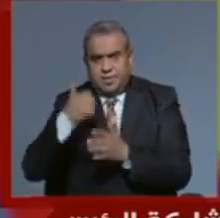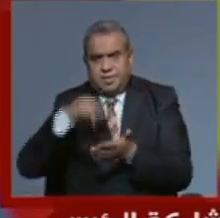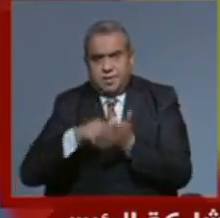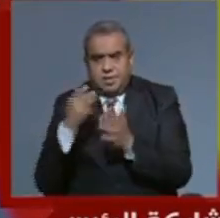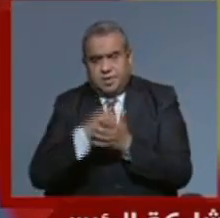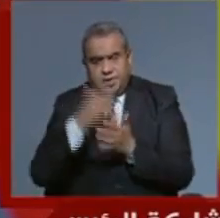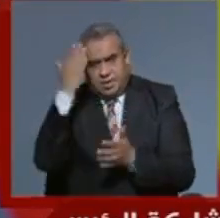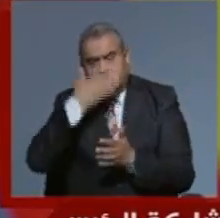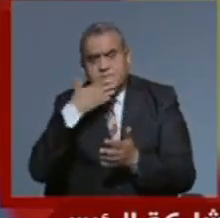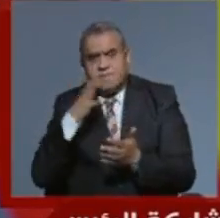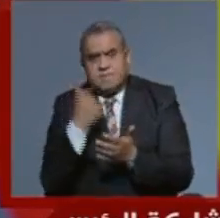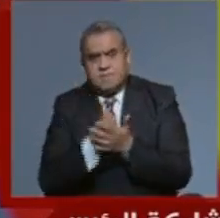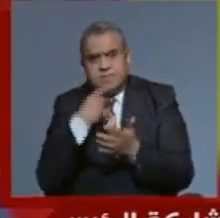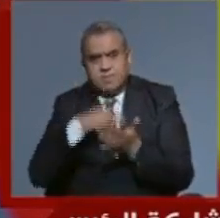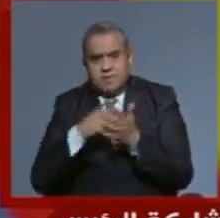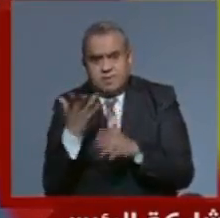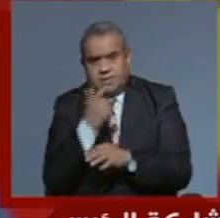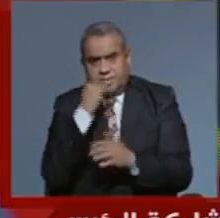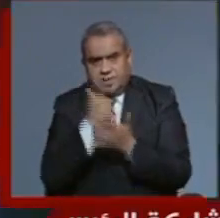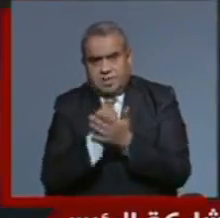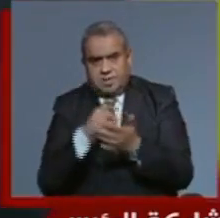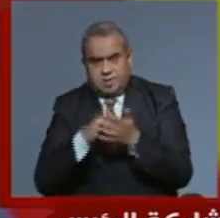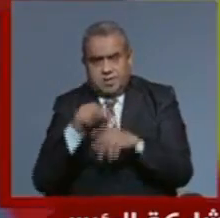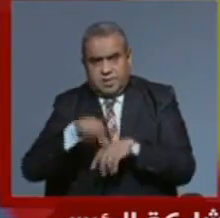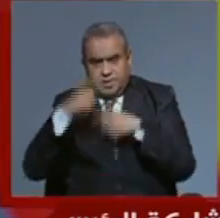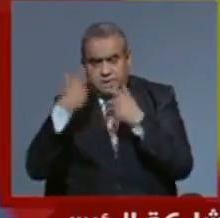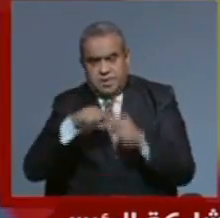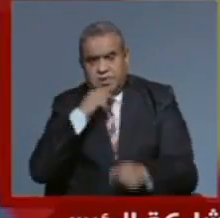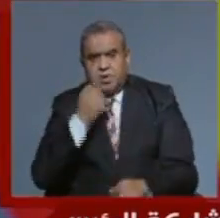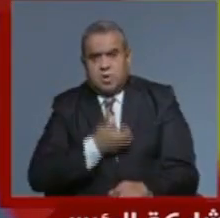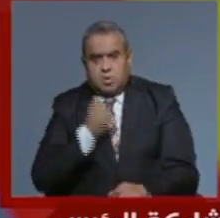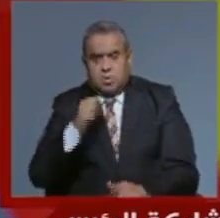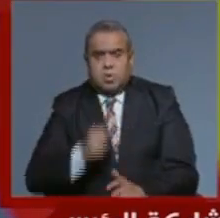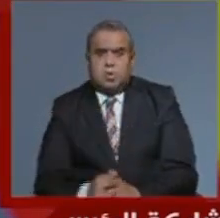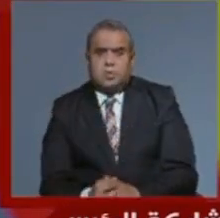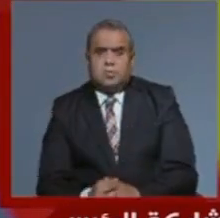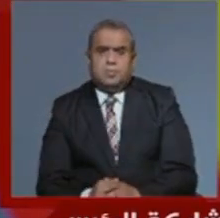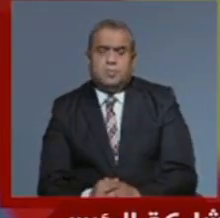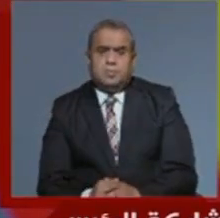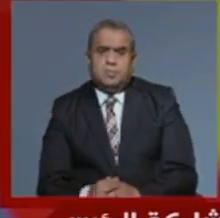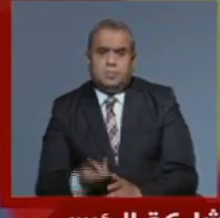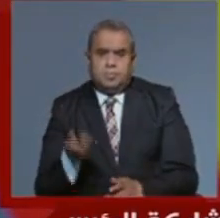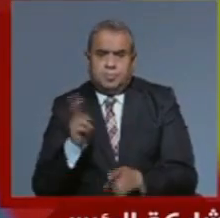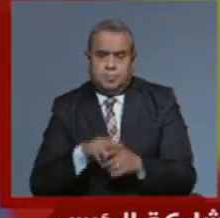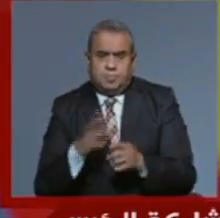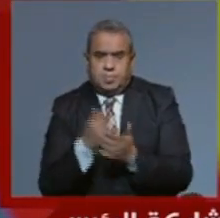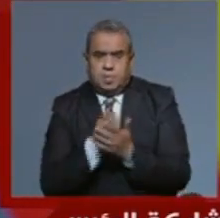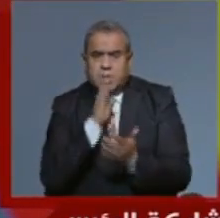في نضالاتها من أجل السيادة ومن أجل حقوقنا